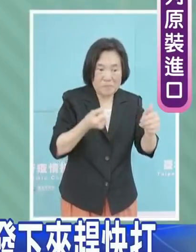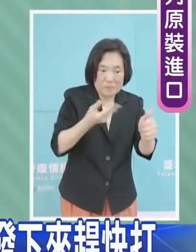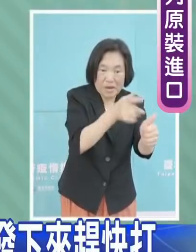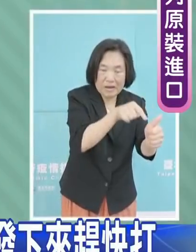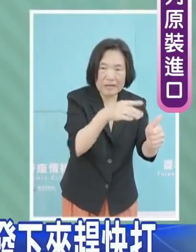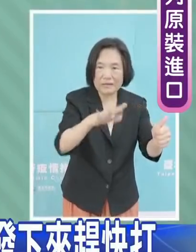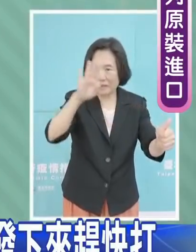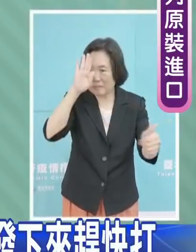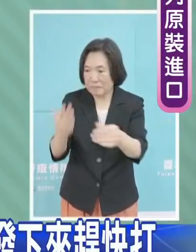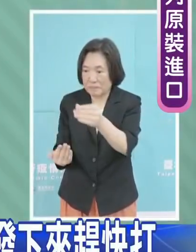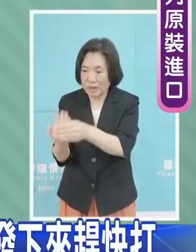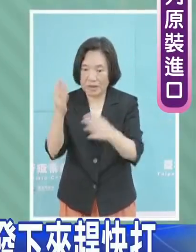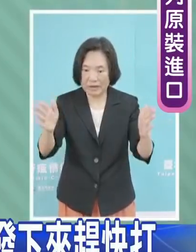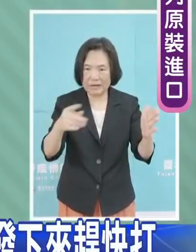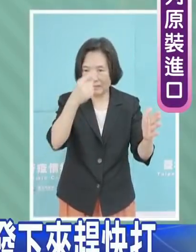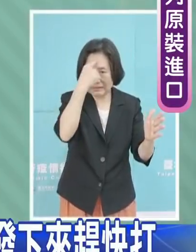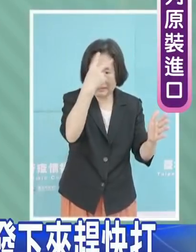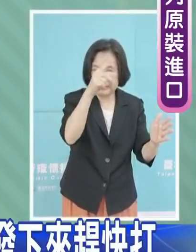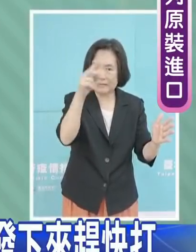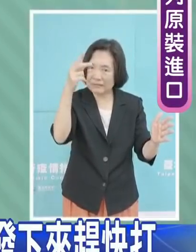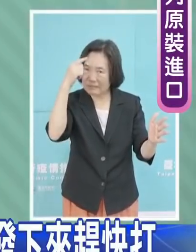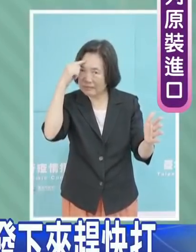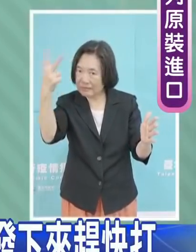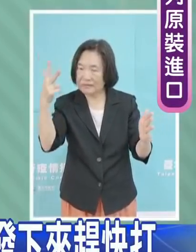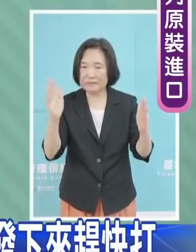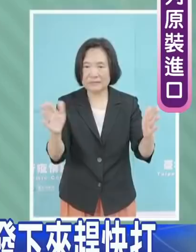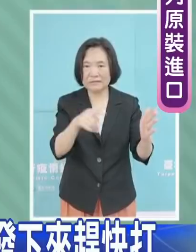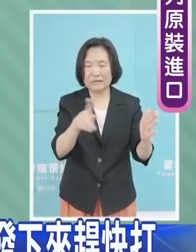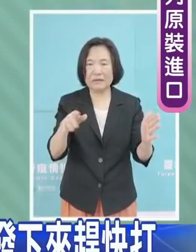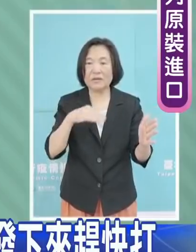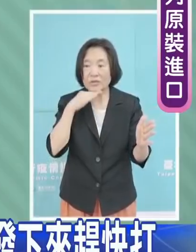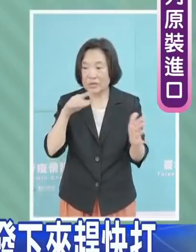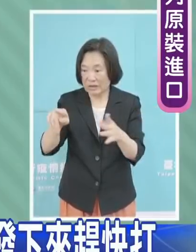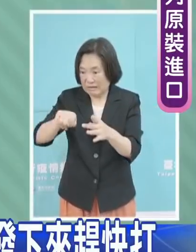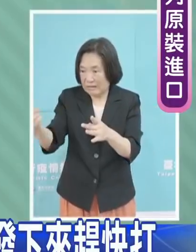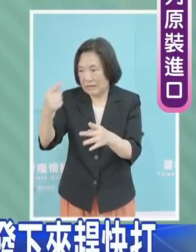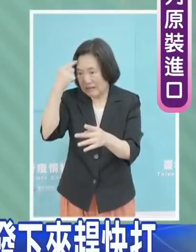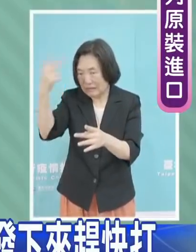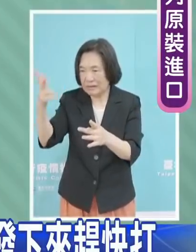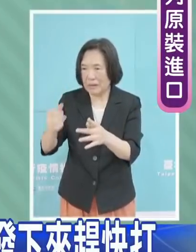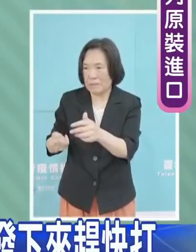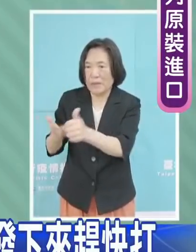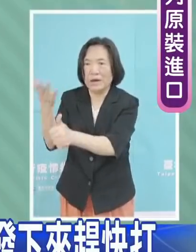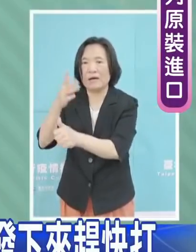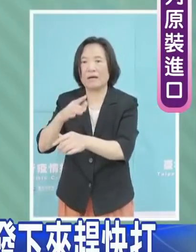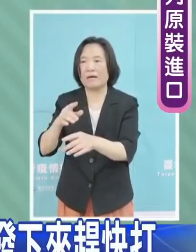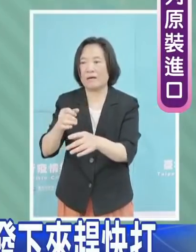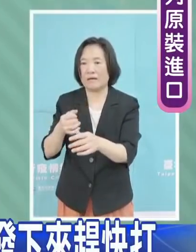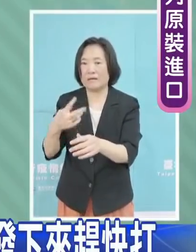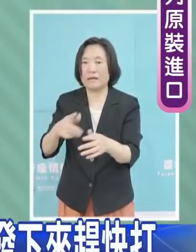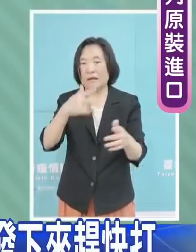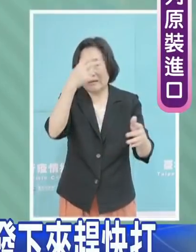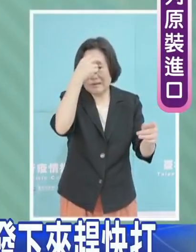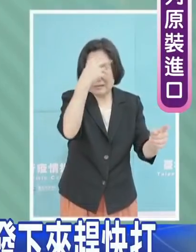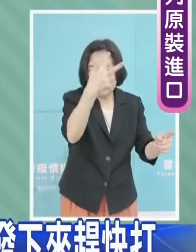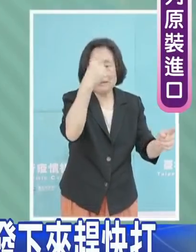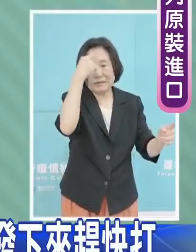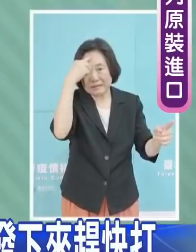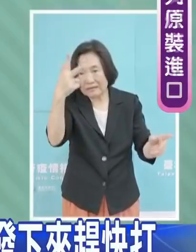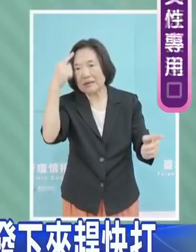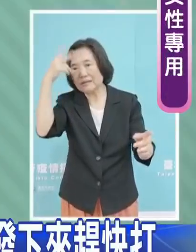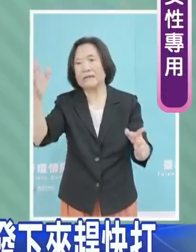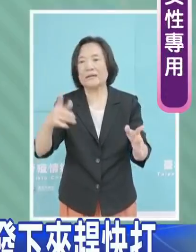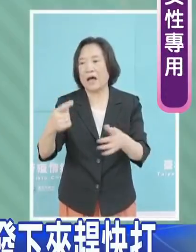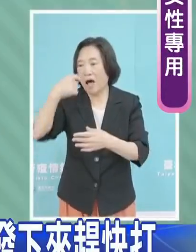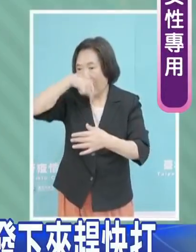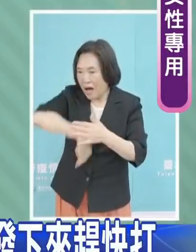概2到7天嘛，从发病到变严重会传还要再7天嘛，从7天到插管这个还要再7天嘛，所以事实上